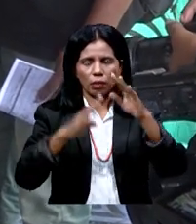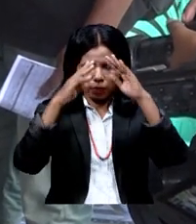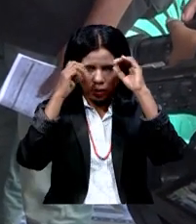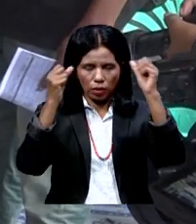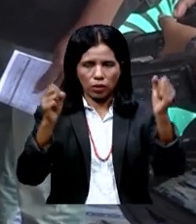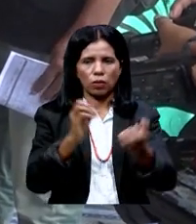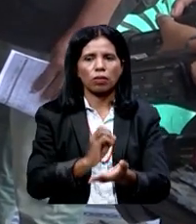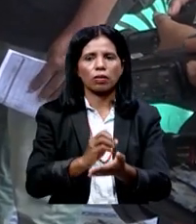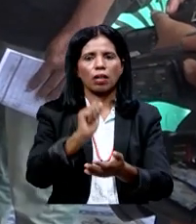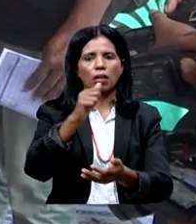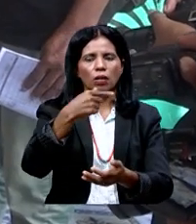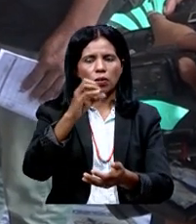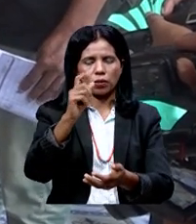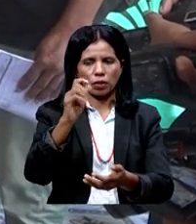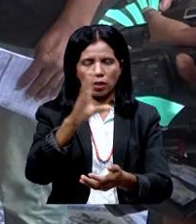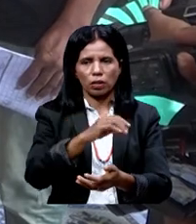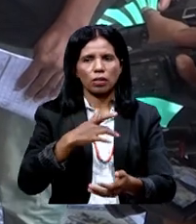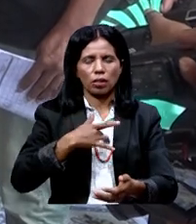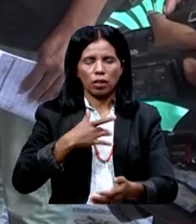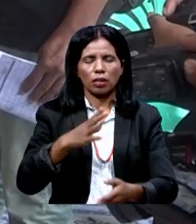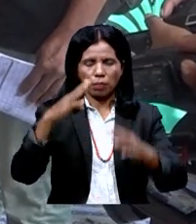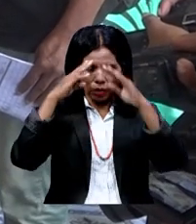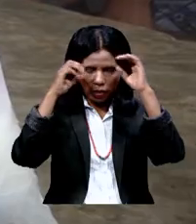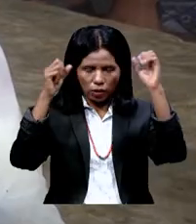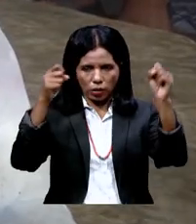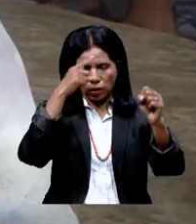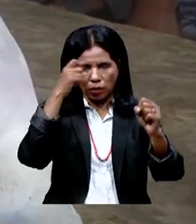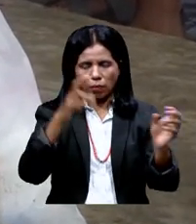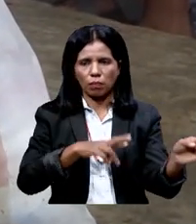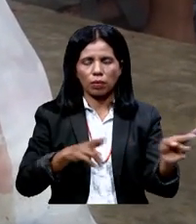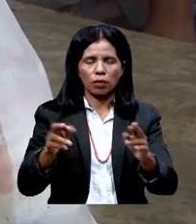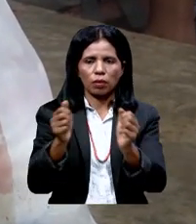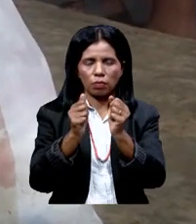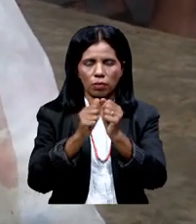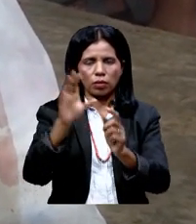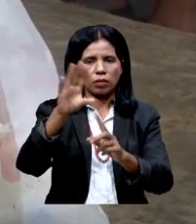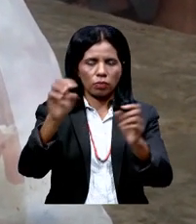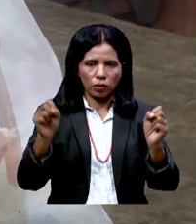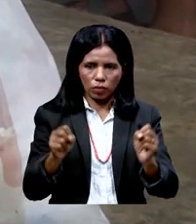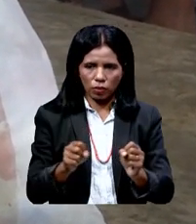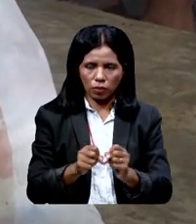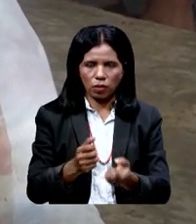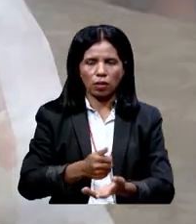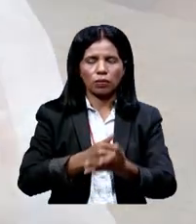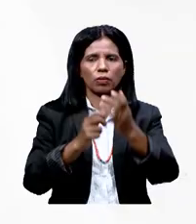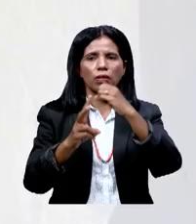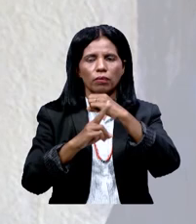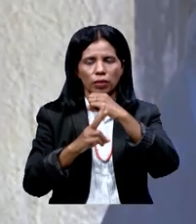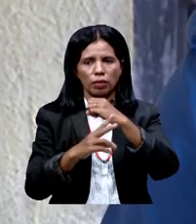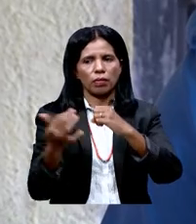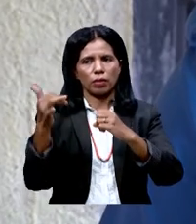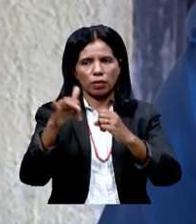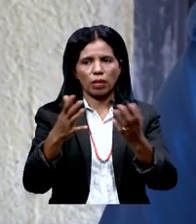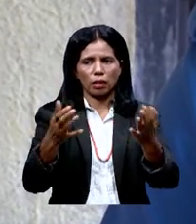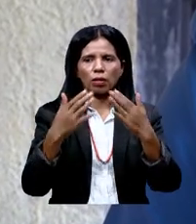Raiwa Agustino Kait aprecia ho Presidência República tamba pronto hamutu ho Autoridade Raiwa ho di apoia vítima sira. Akara kere